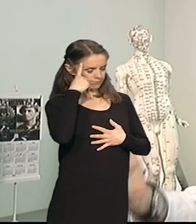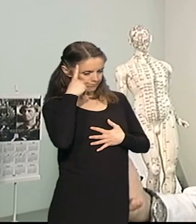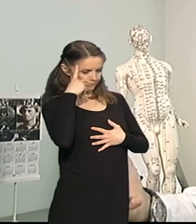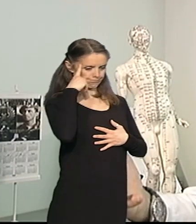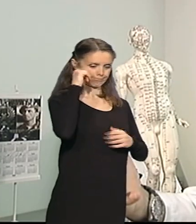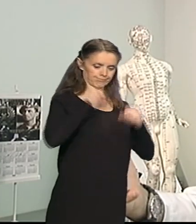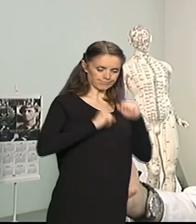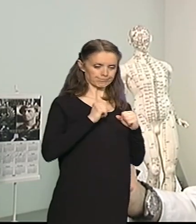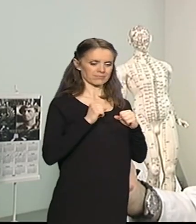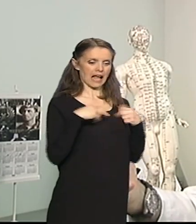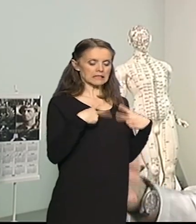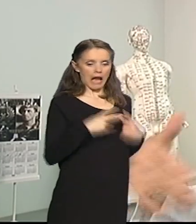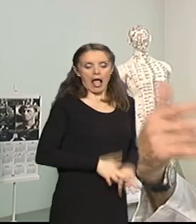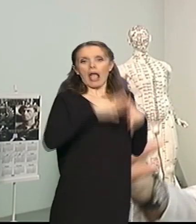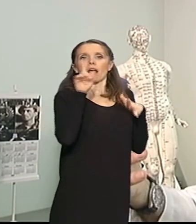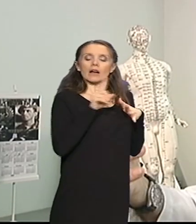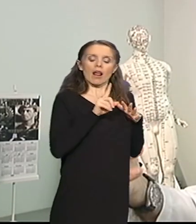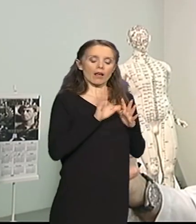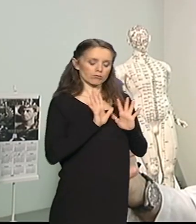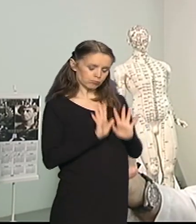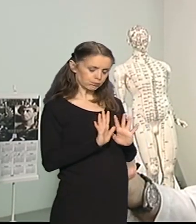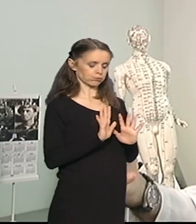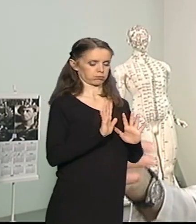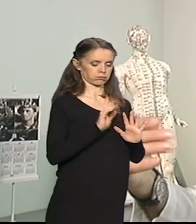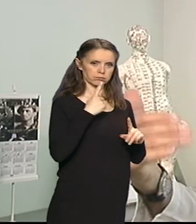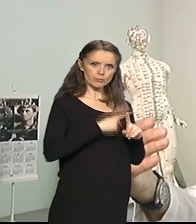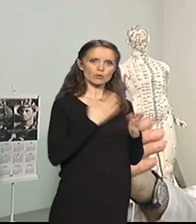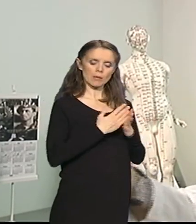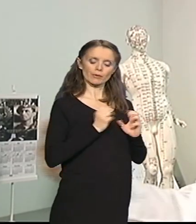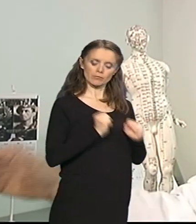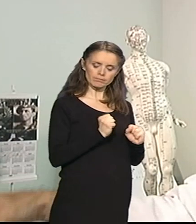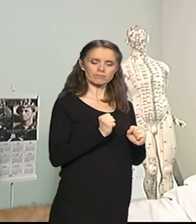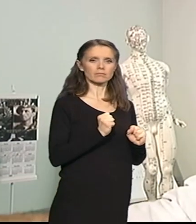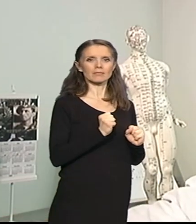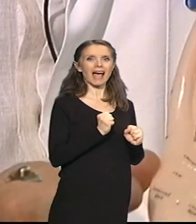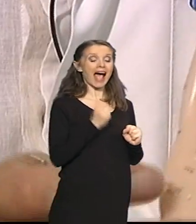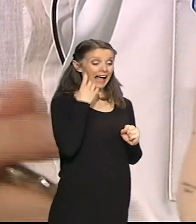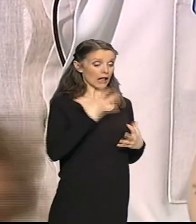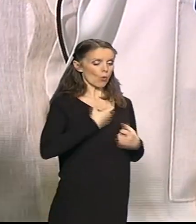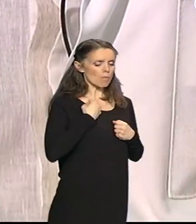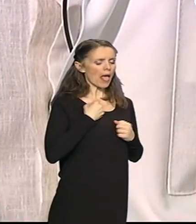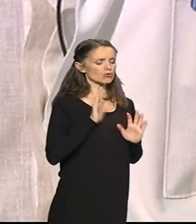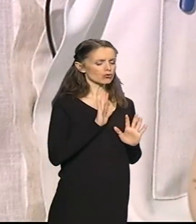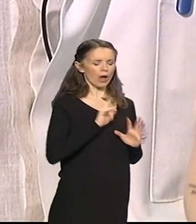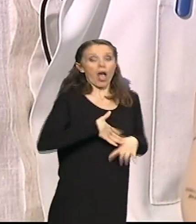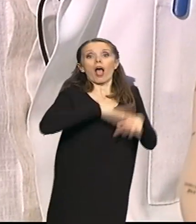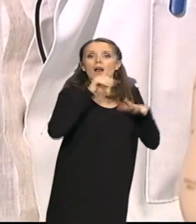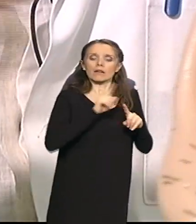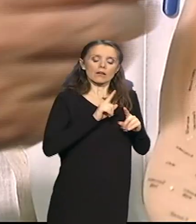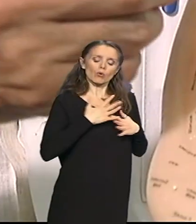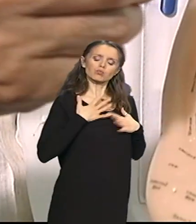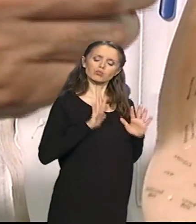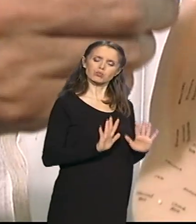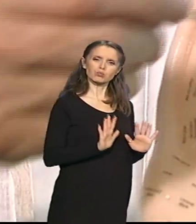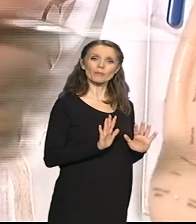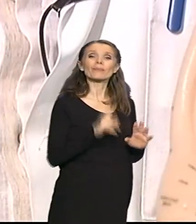psihomotornim odgovorom, i da stekne samo poznanje i da nema strah od straha. Isto, recimo, za taj strah što smo pominjali. Rekao